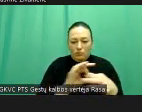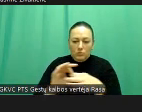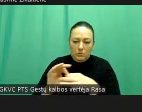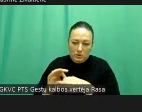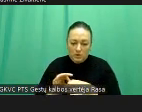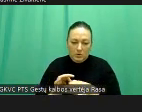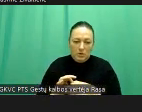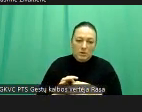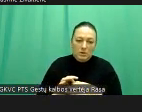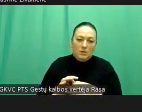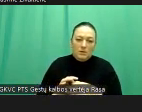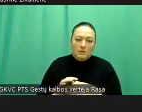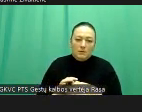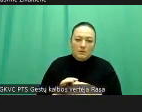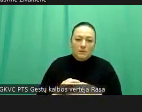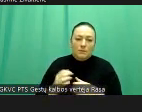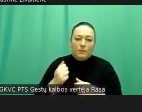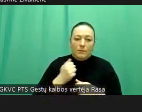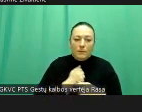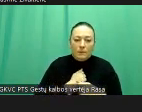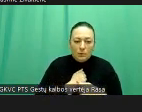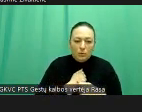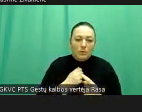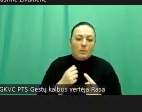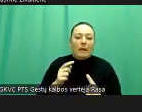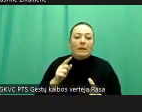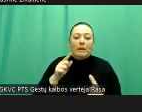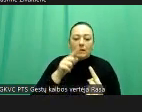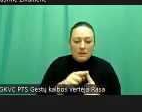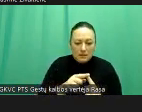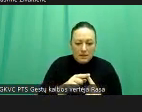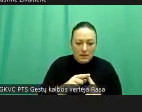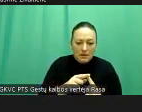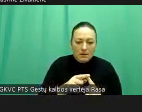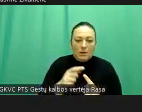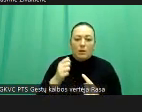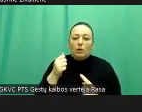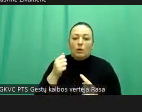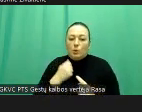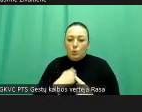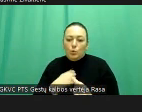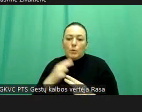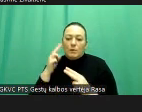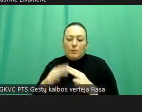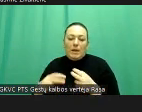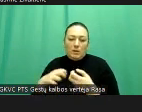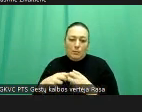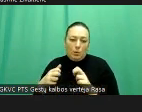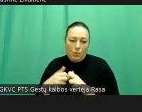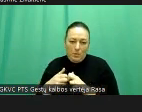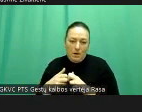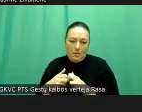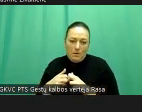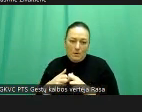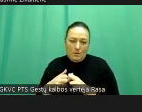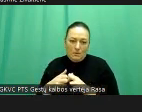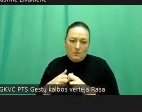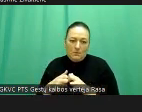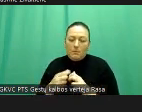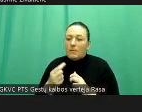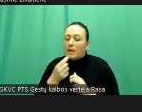tai, kad turime tikslą išspręsti didelio masto problemas, nemažutės problemas,